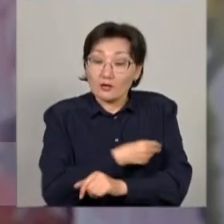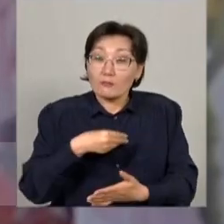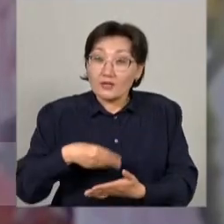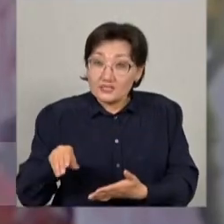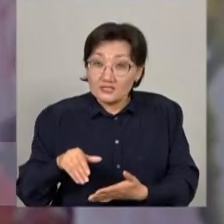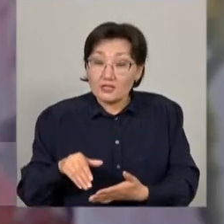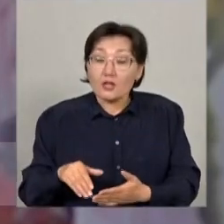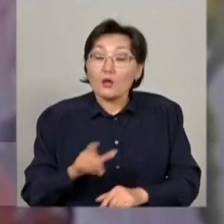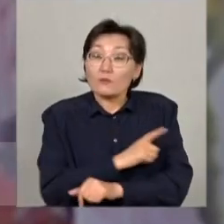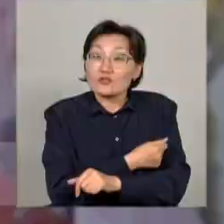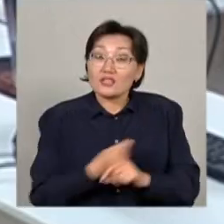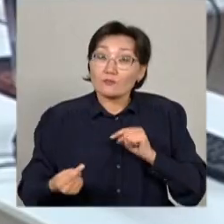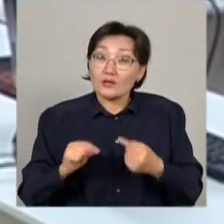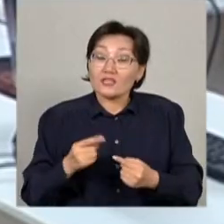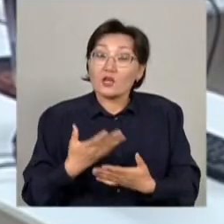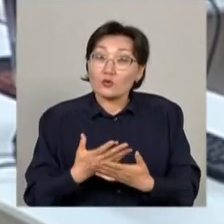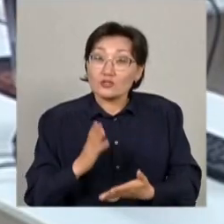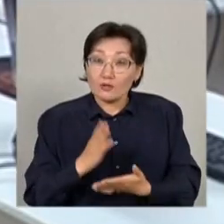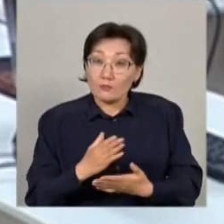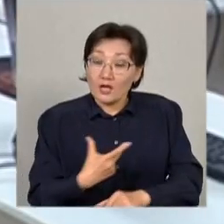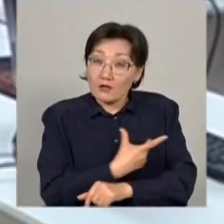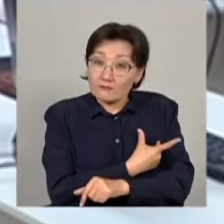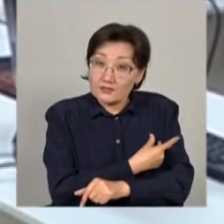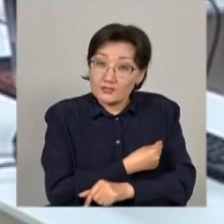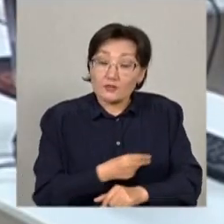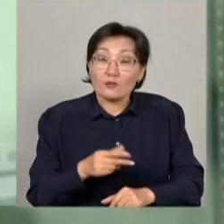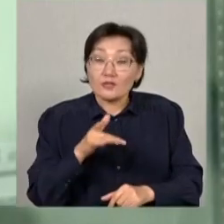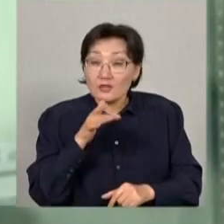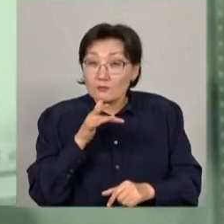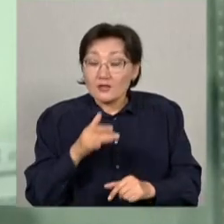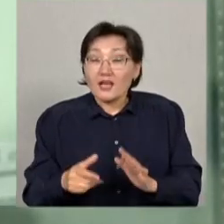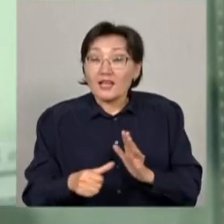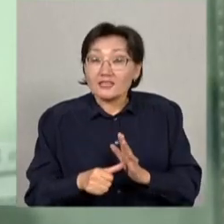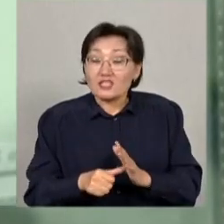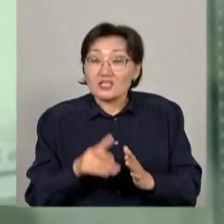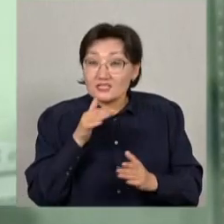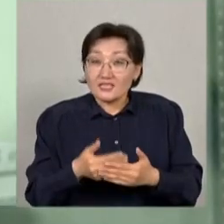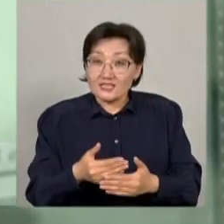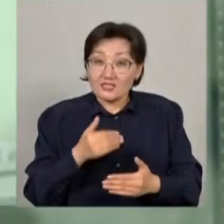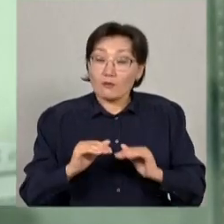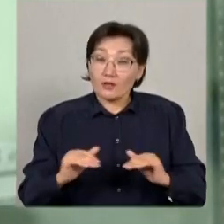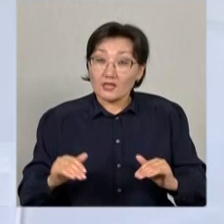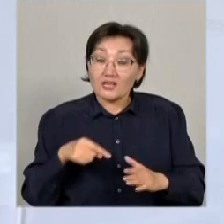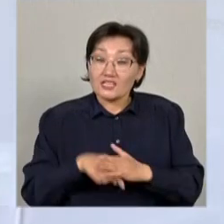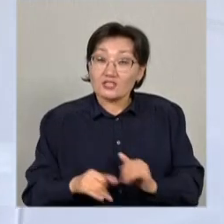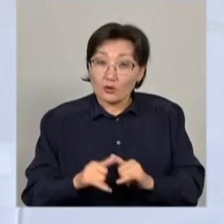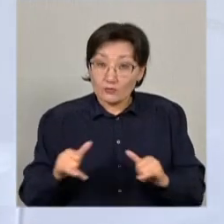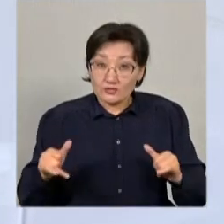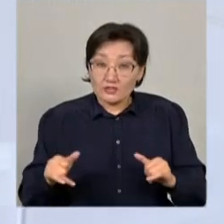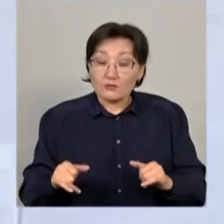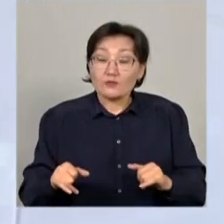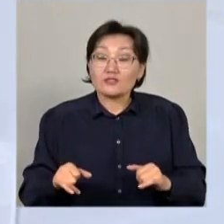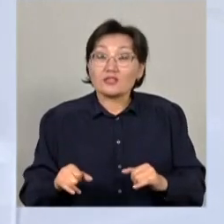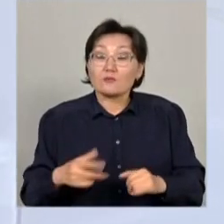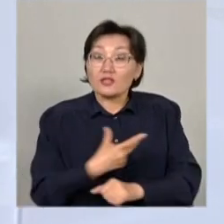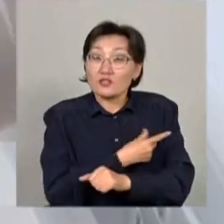тартқан, медициналық қарсы көрсетілімі бар және вакциналау жасына жетпеген 6 жасқа дейінгі балалар арасында дендеп отыр. Ал биыл профилактикалық